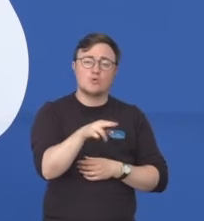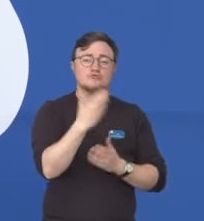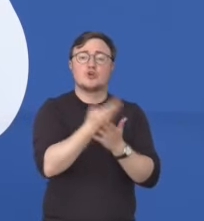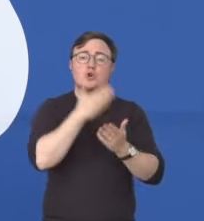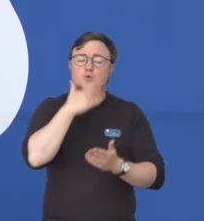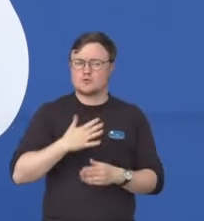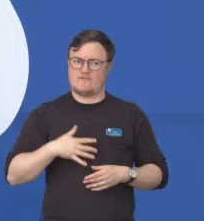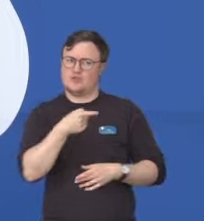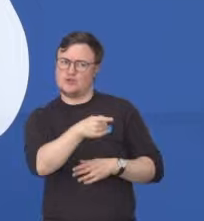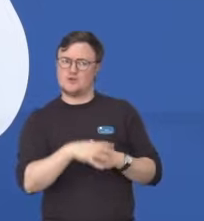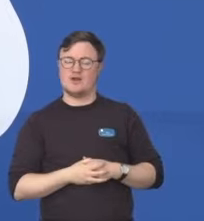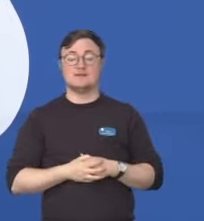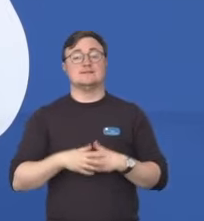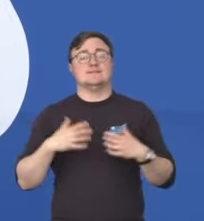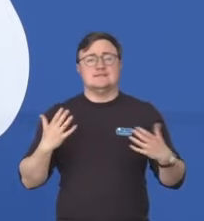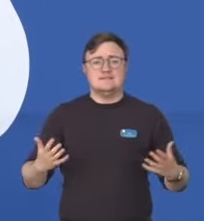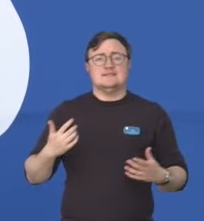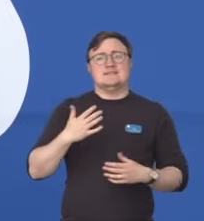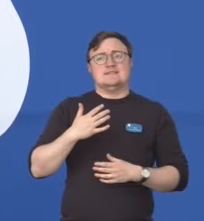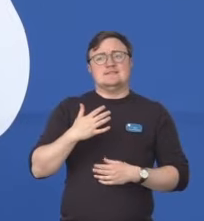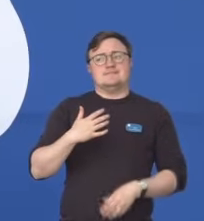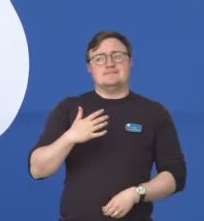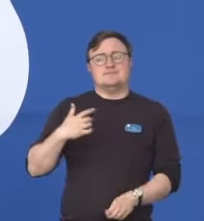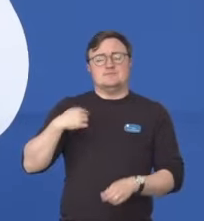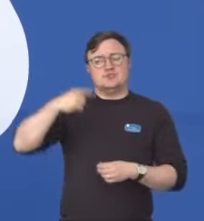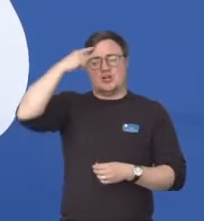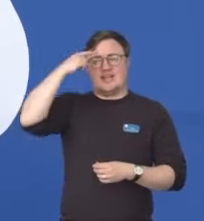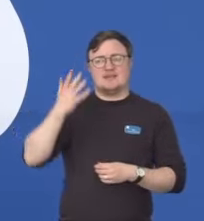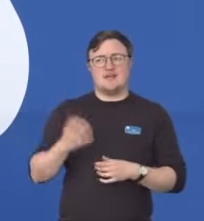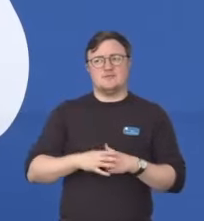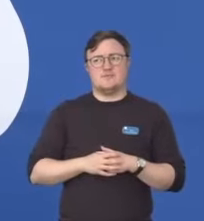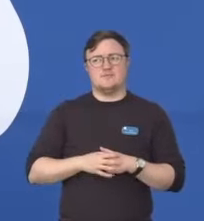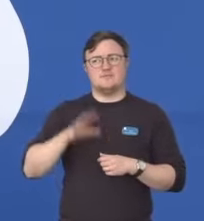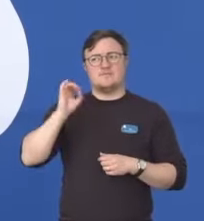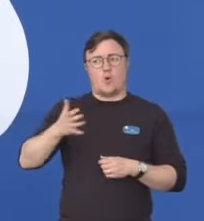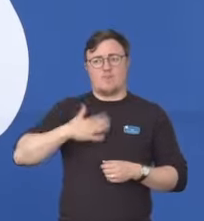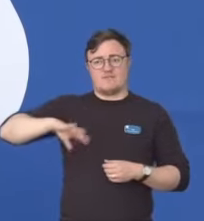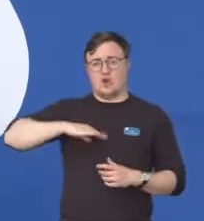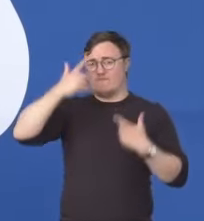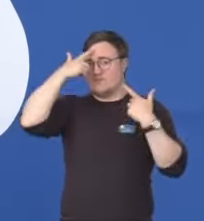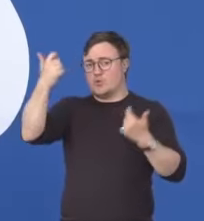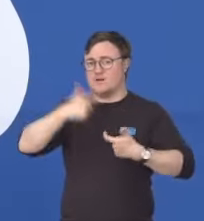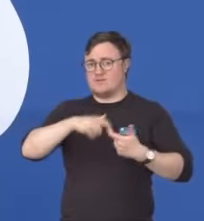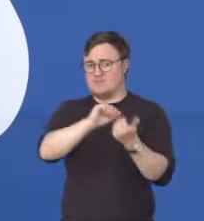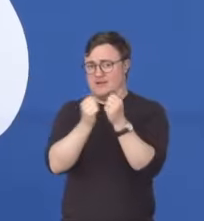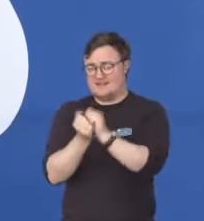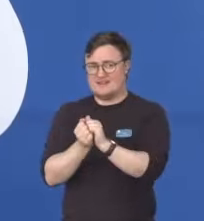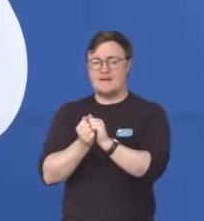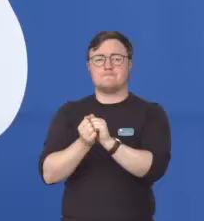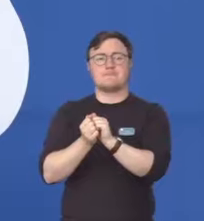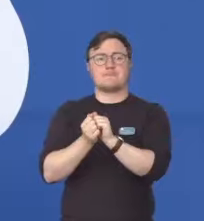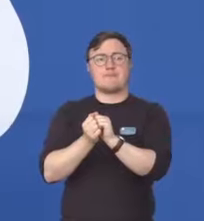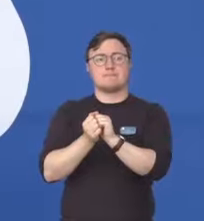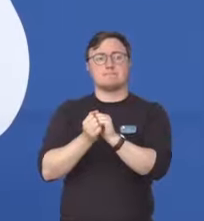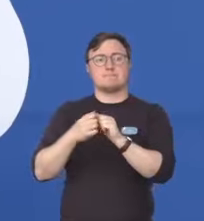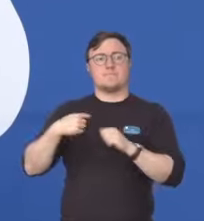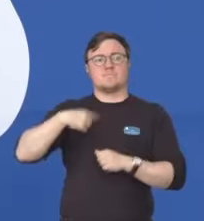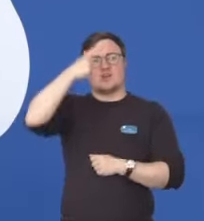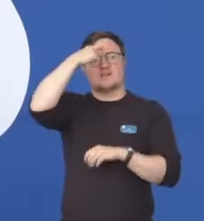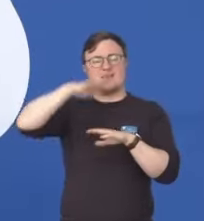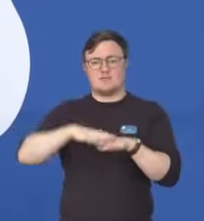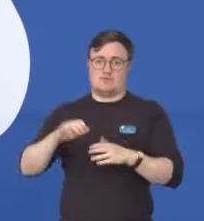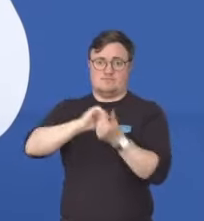Varsågod. Nej, men alltså, till att börja med så tänker jag så här, alltså, om man vill ha förtroende för politiken, då tänker jag också så här, när man är liksom en politisk person